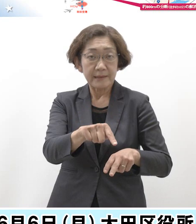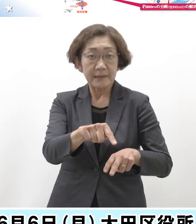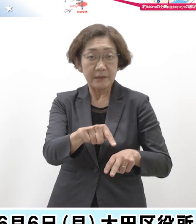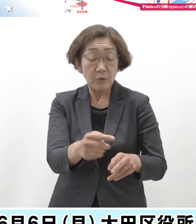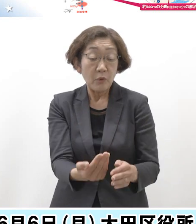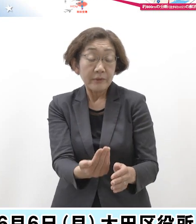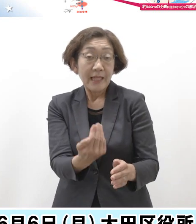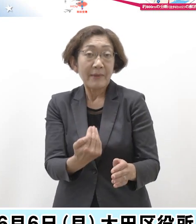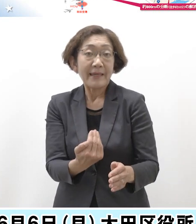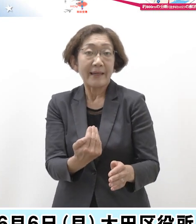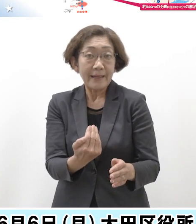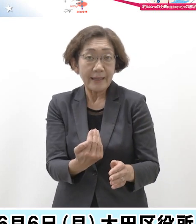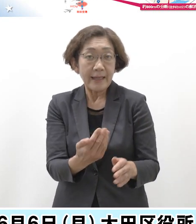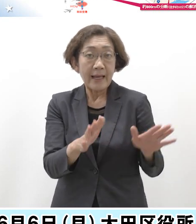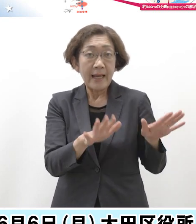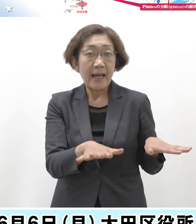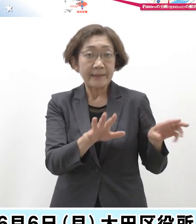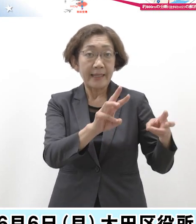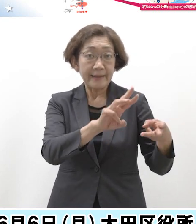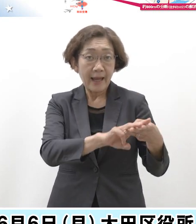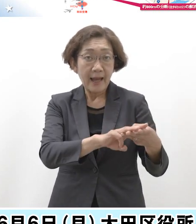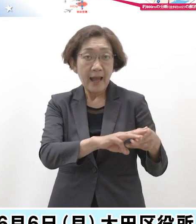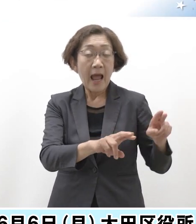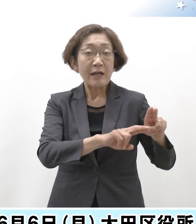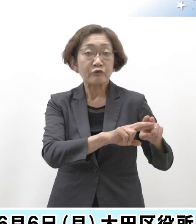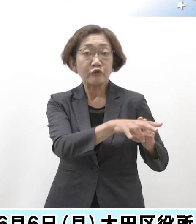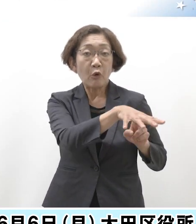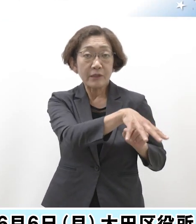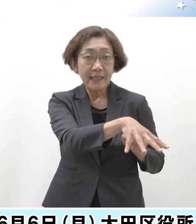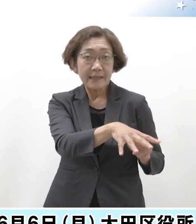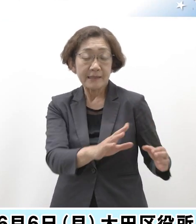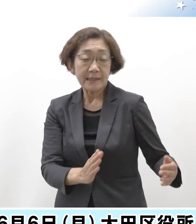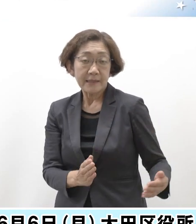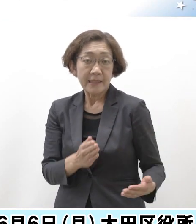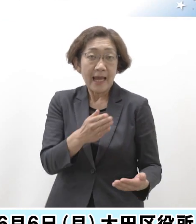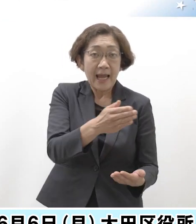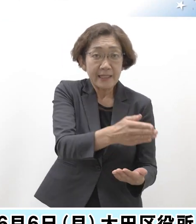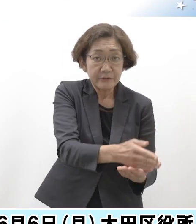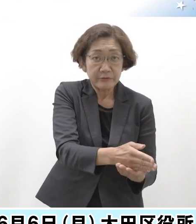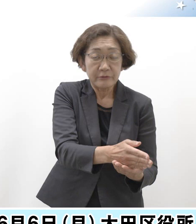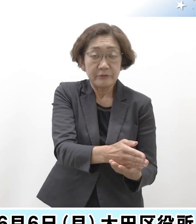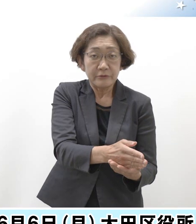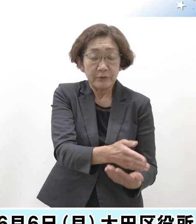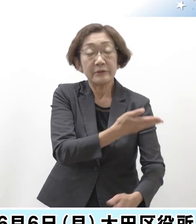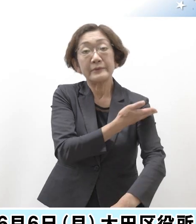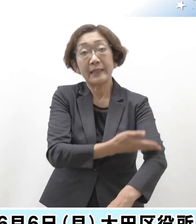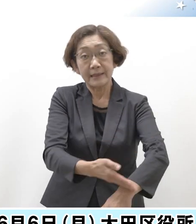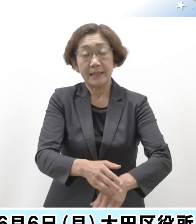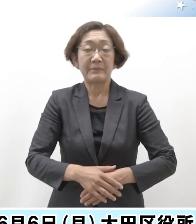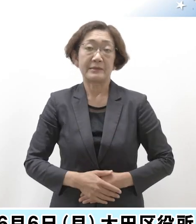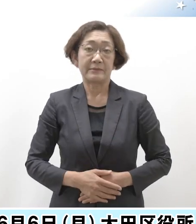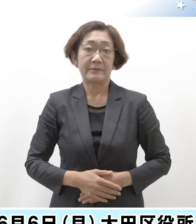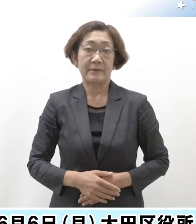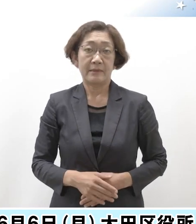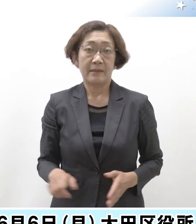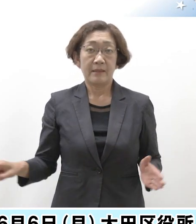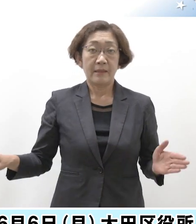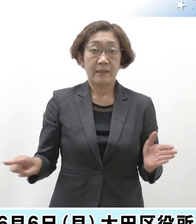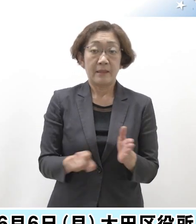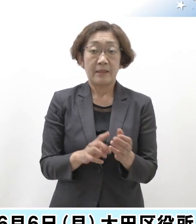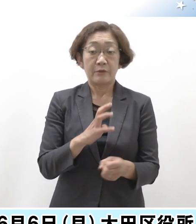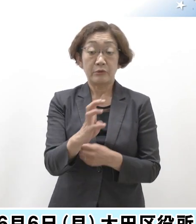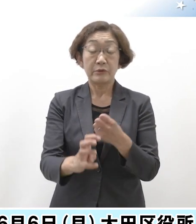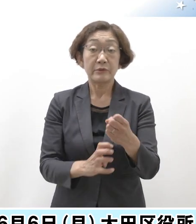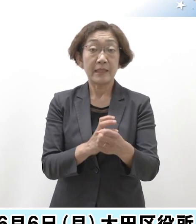が全体の計画となります。40年の中で大きな節目は、平成